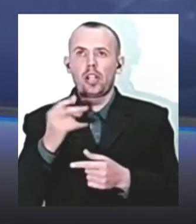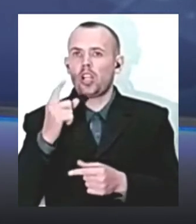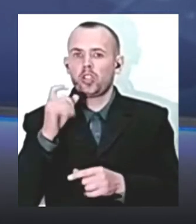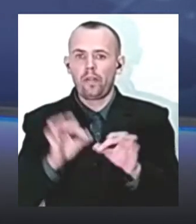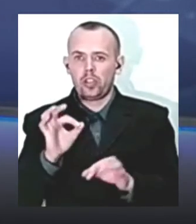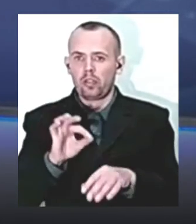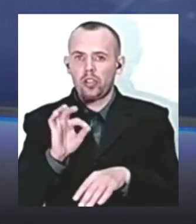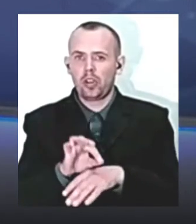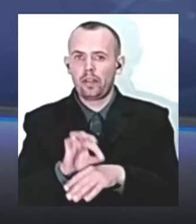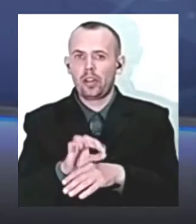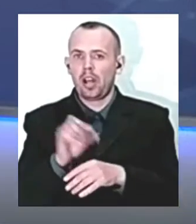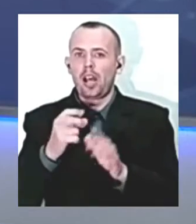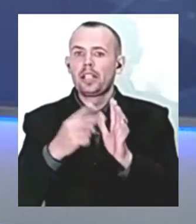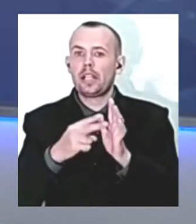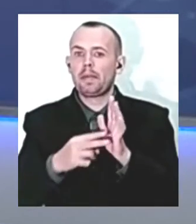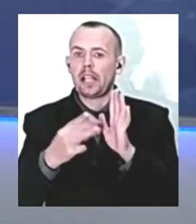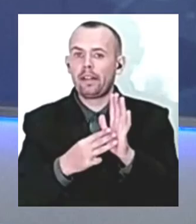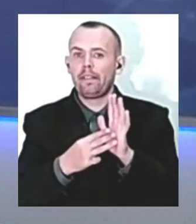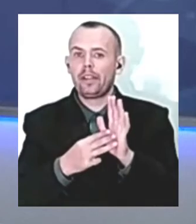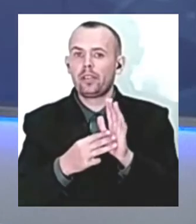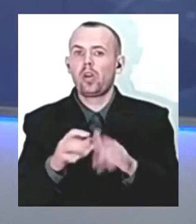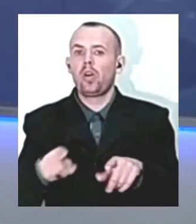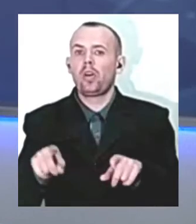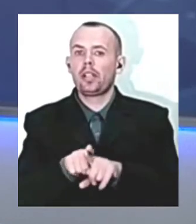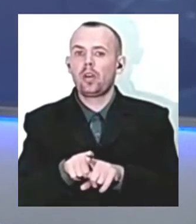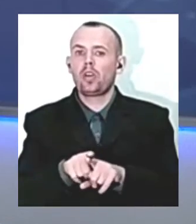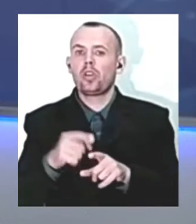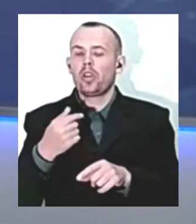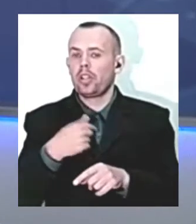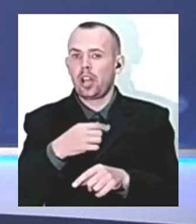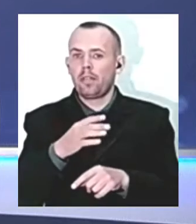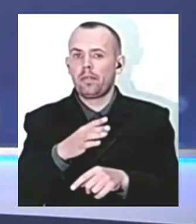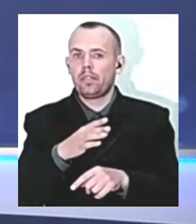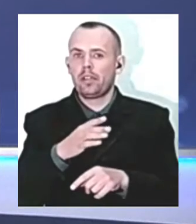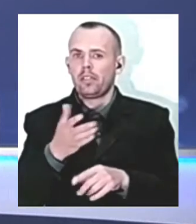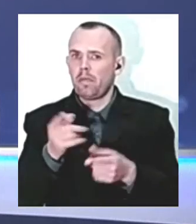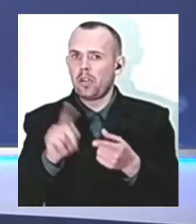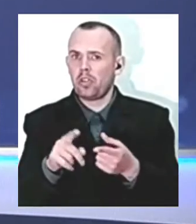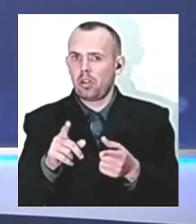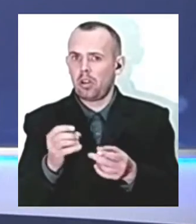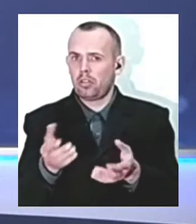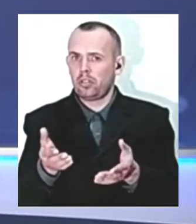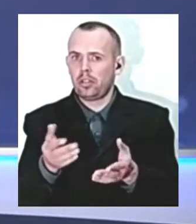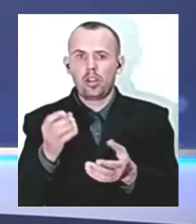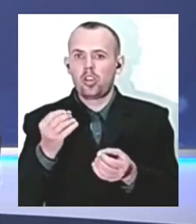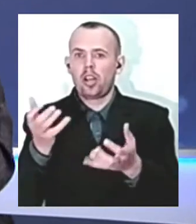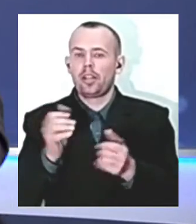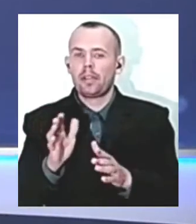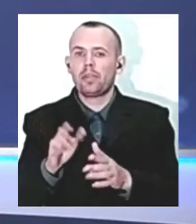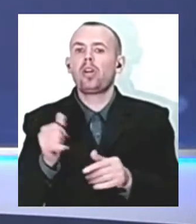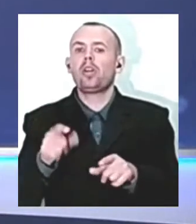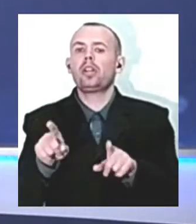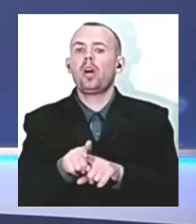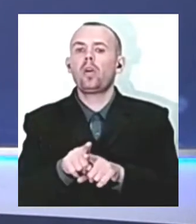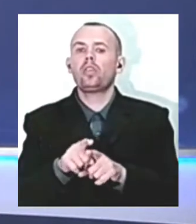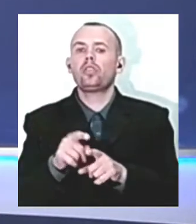а 78%. Також Ядова, вона... Він включений, але ще не приймає. Ще не приймає. Також Ядова, в